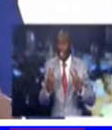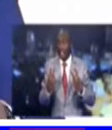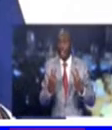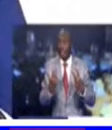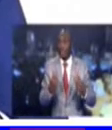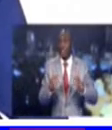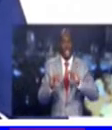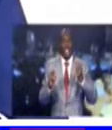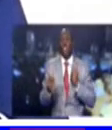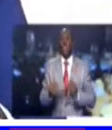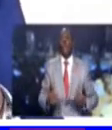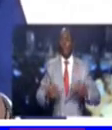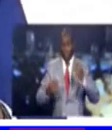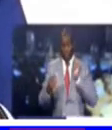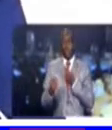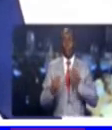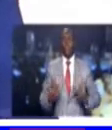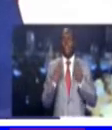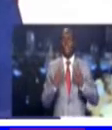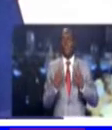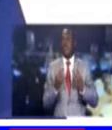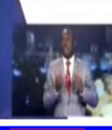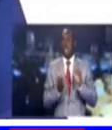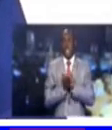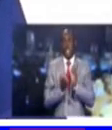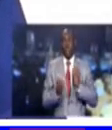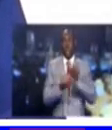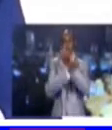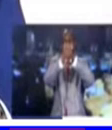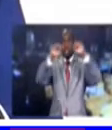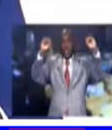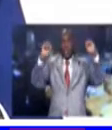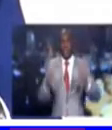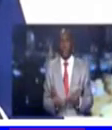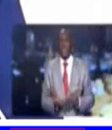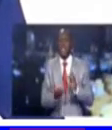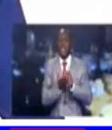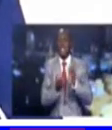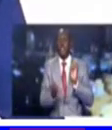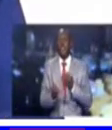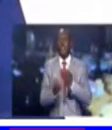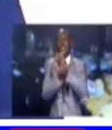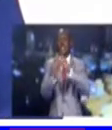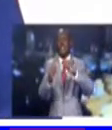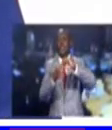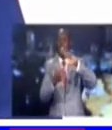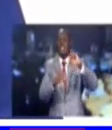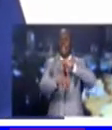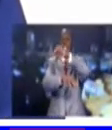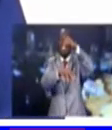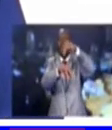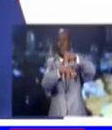nos vies et les vins de notre salut il y va du salut de la